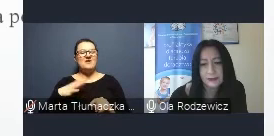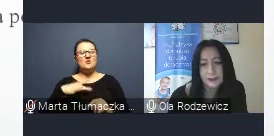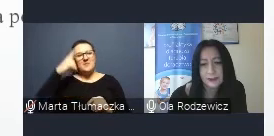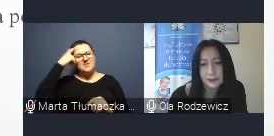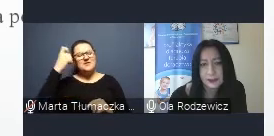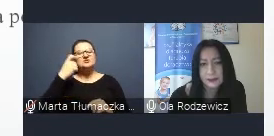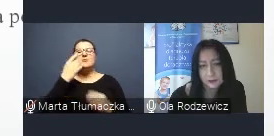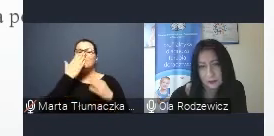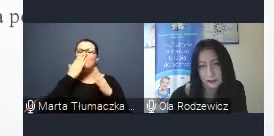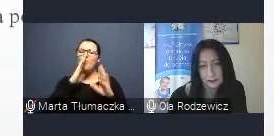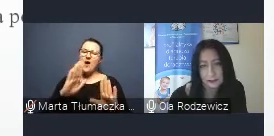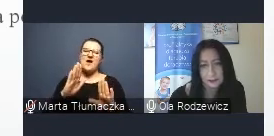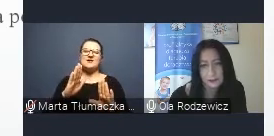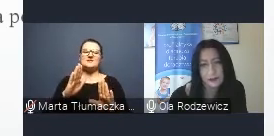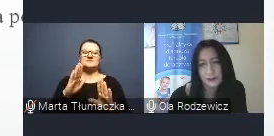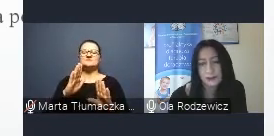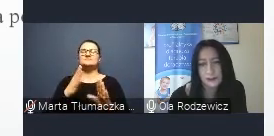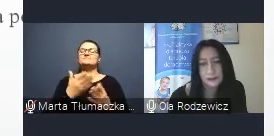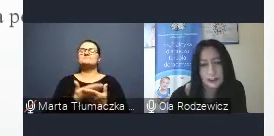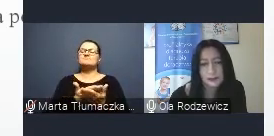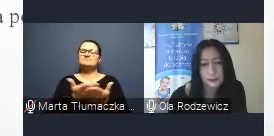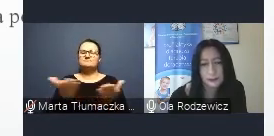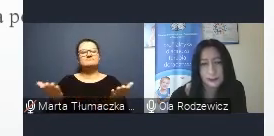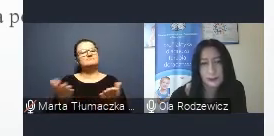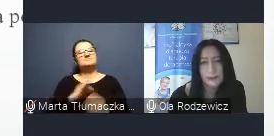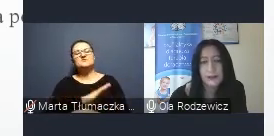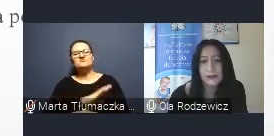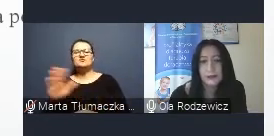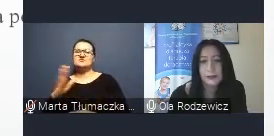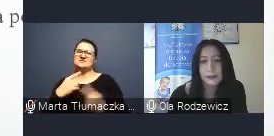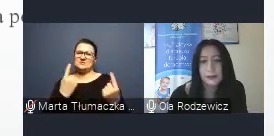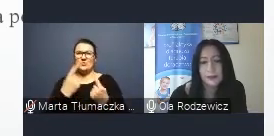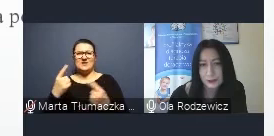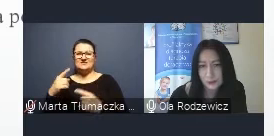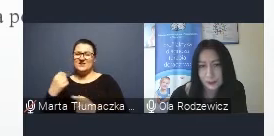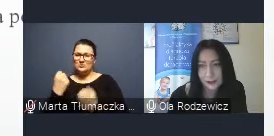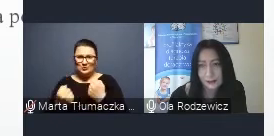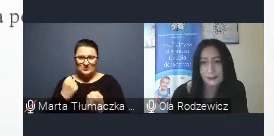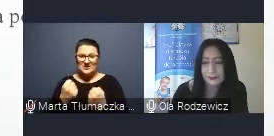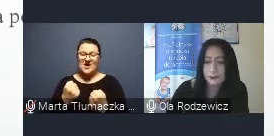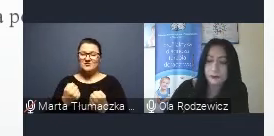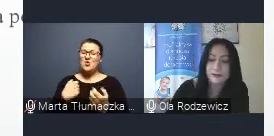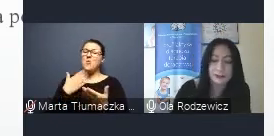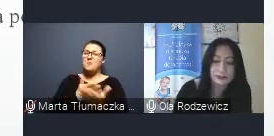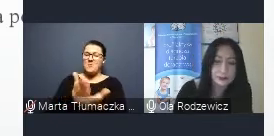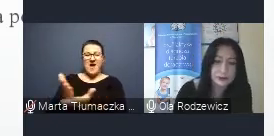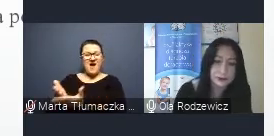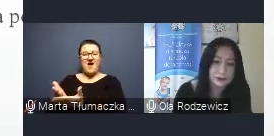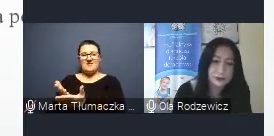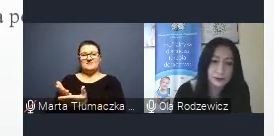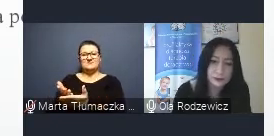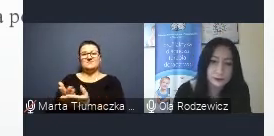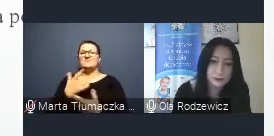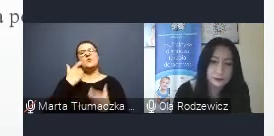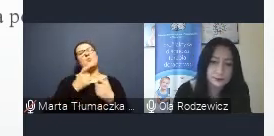pokazanie, że wszyscy jesteśmy w sytuacji trudnej, to bardziej pomaga niż udawanie, że wszystko